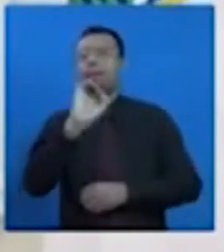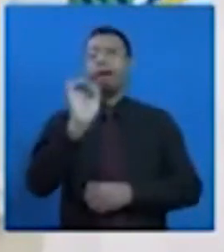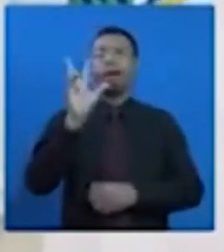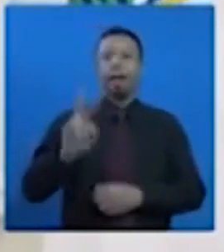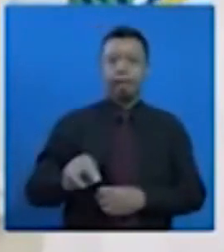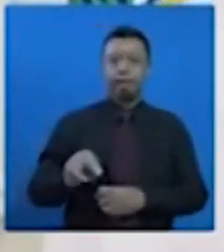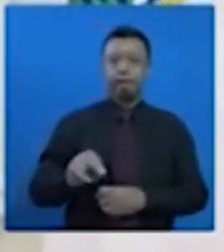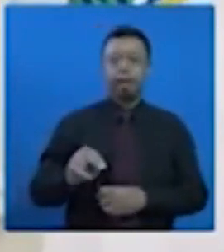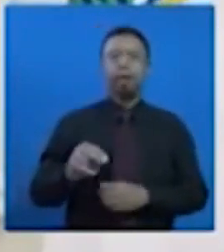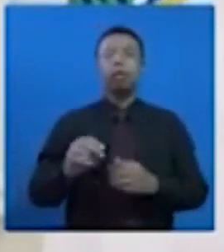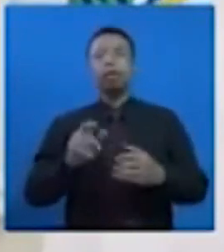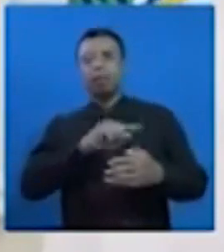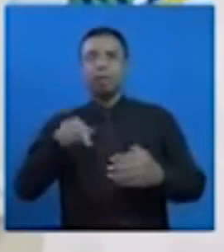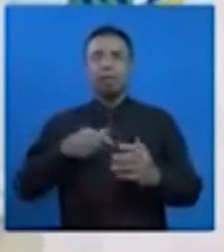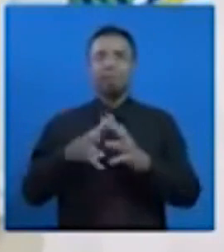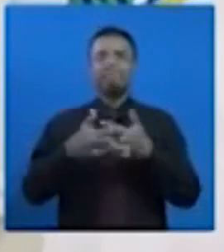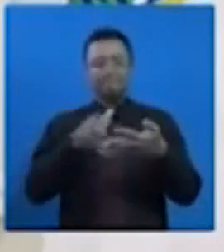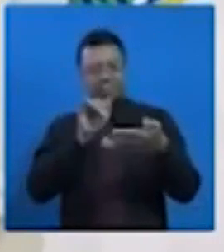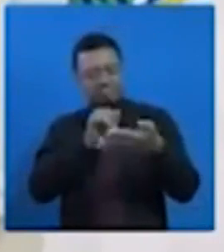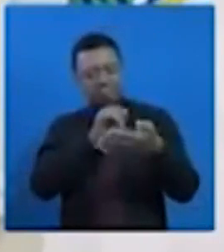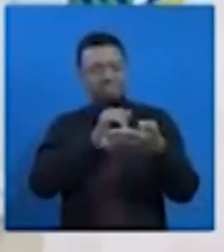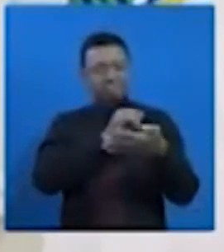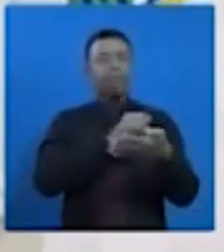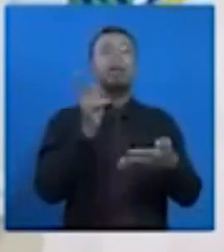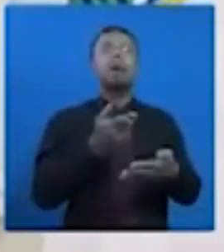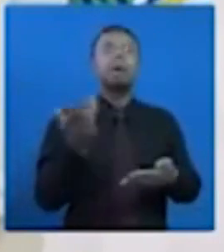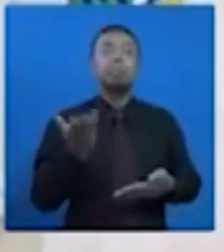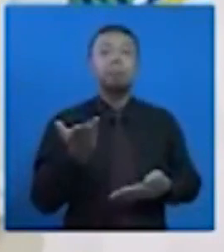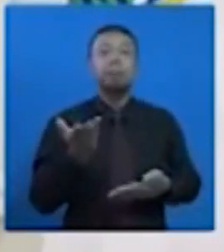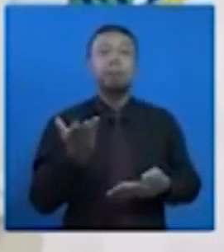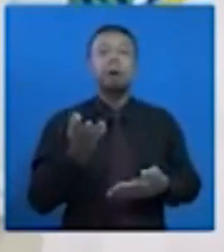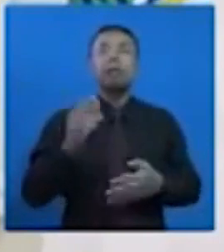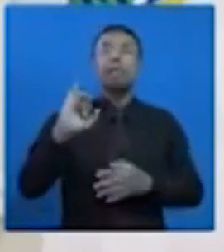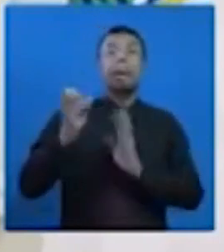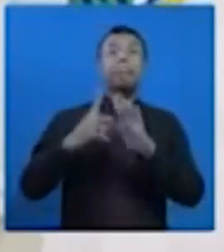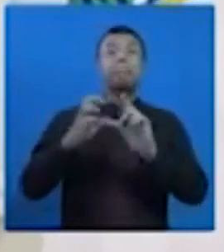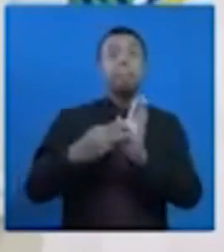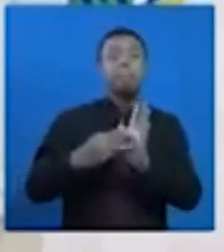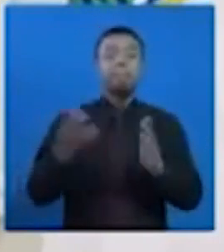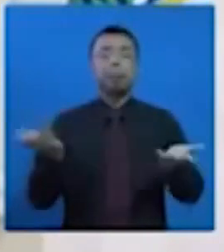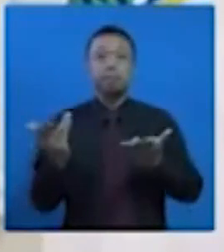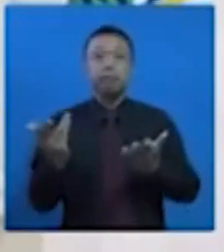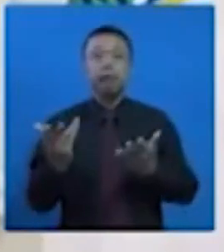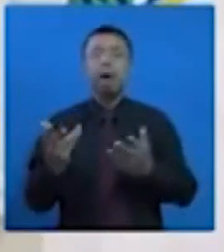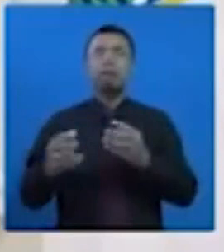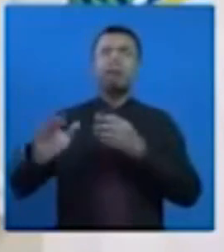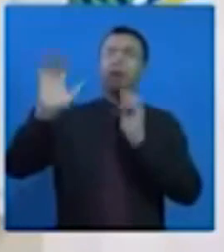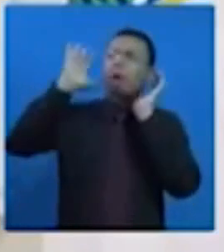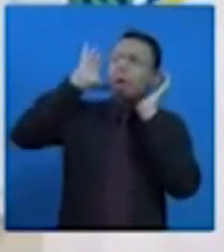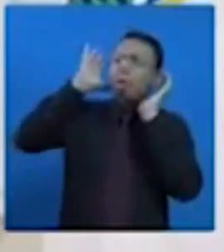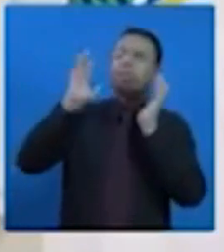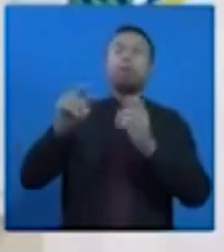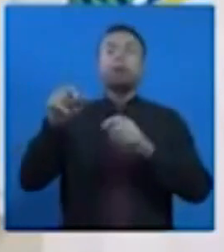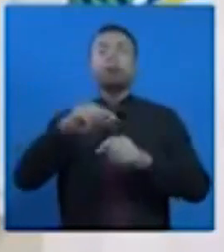alunan ayat suci Alquran dari Imam yang biasa bergaung